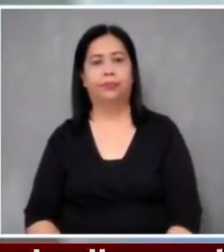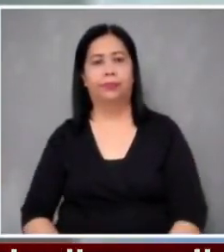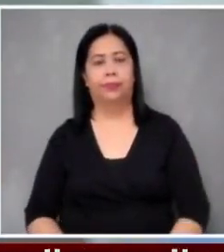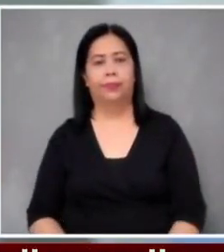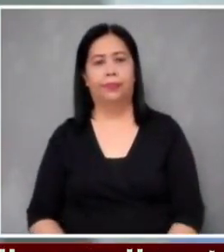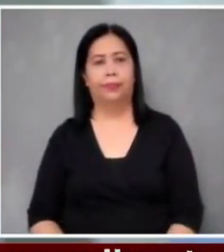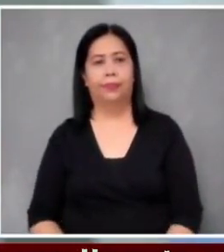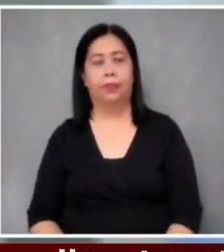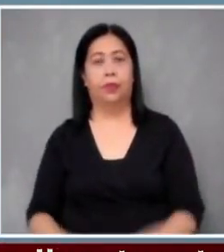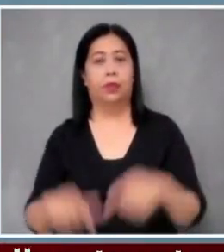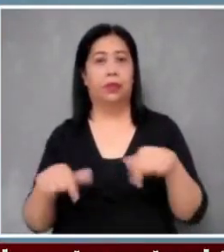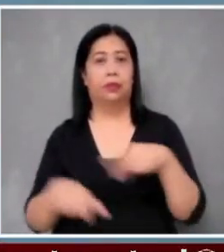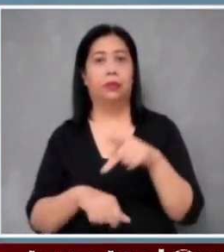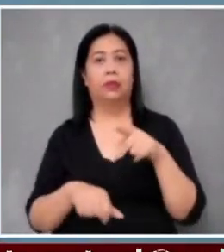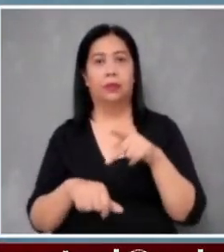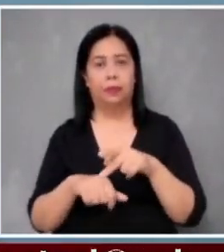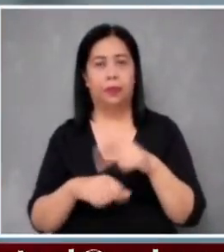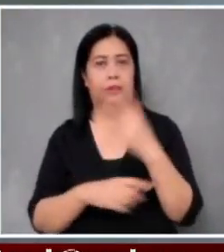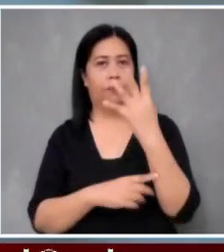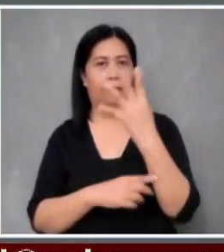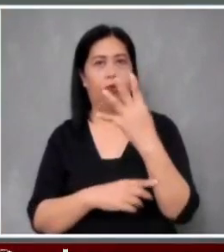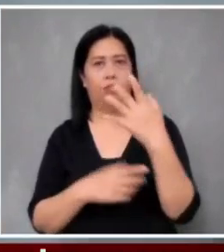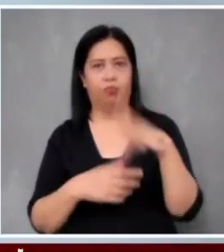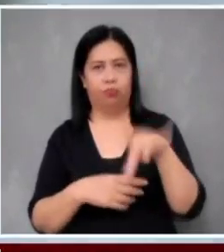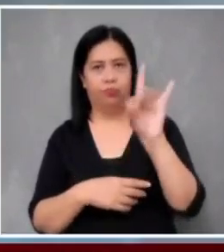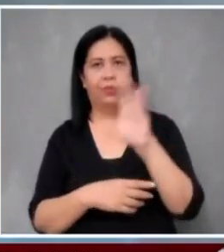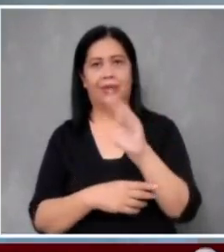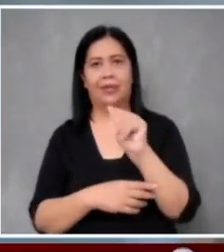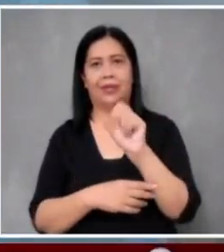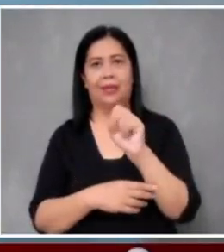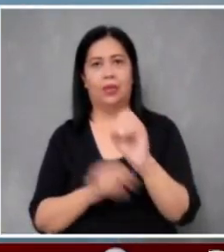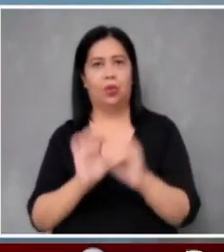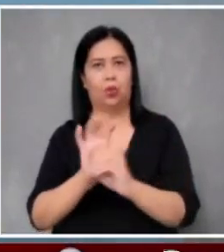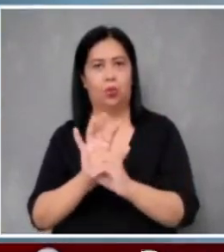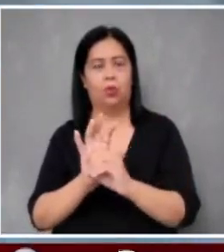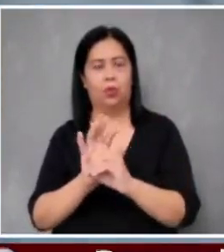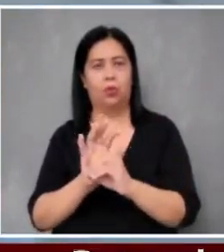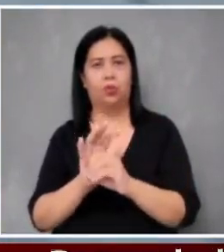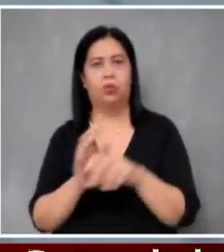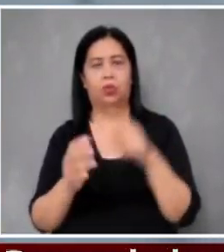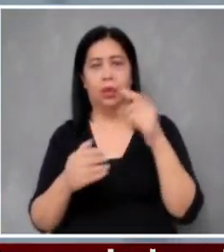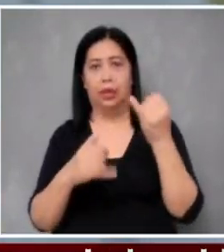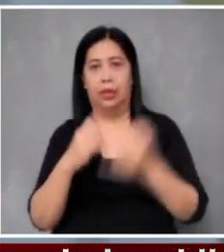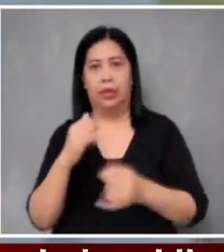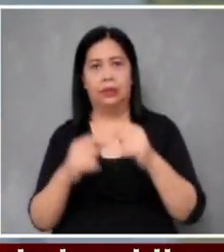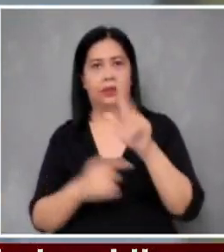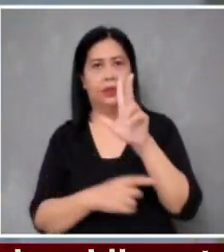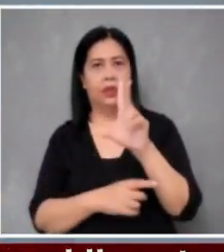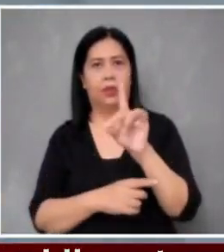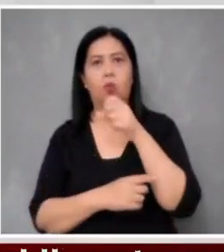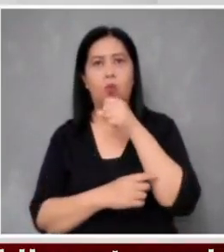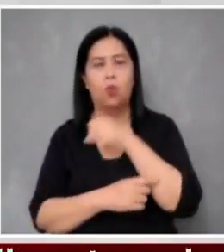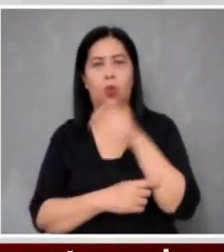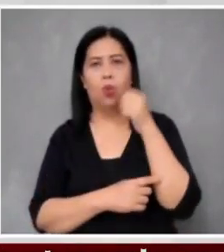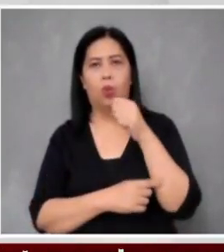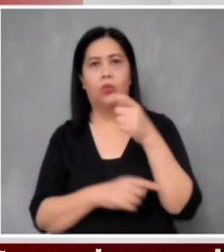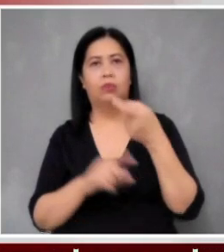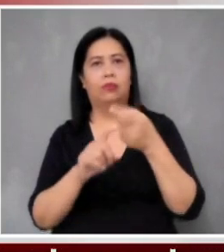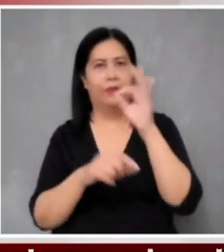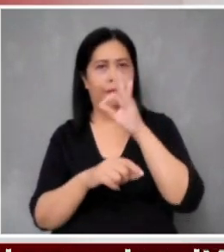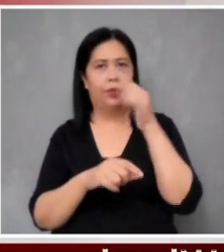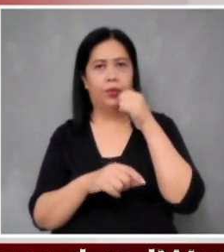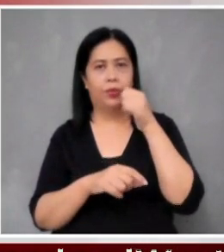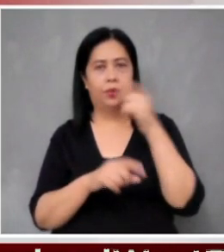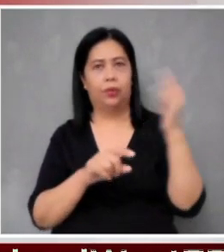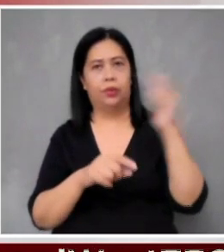Dito sa Pilipinas, apat na kaso na ng Omicron ang nakukumpirma. Pinakahuli ang 38-year-old na Pinay galing Amerika.